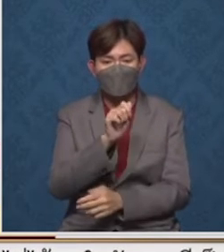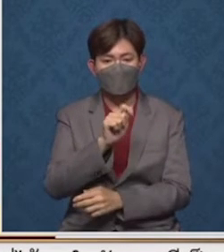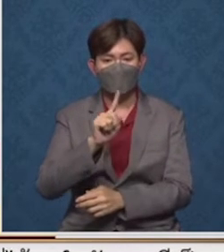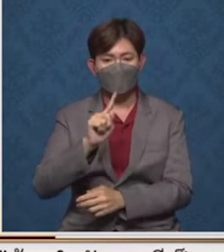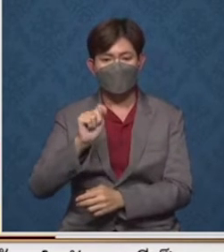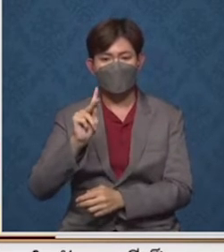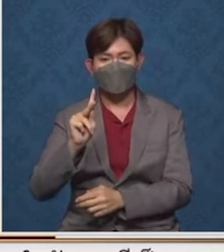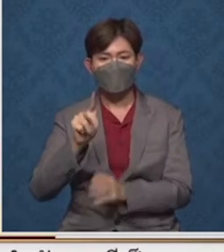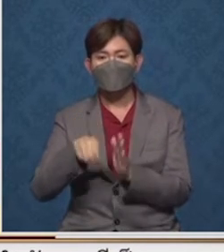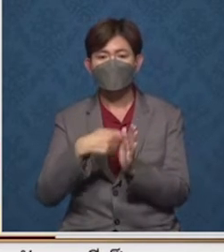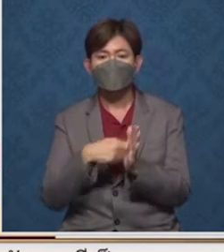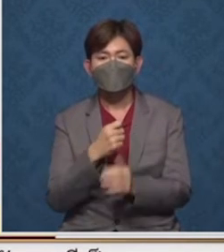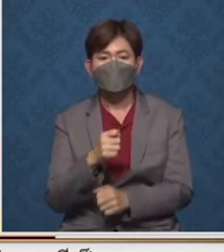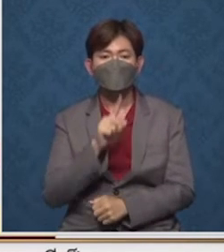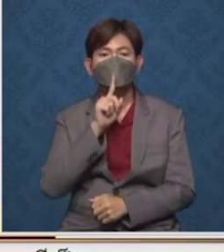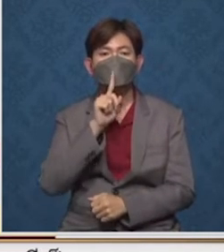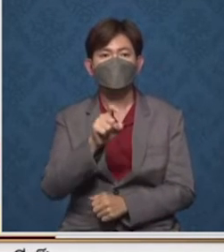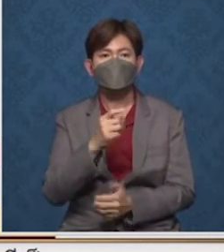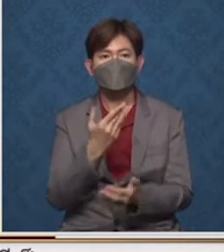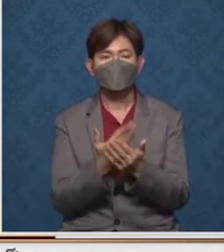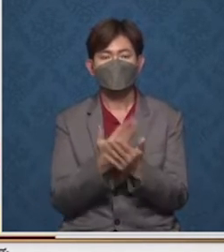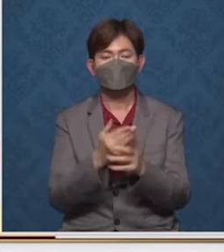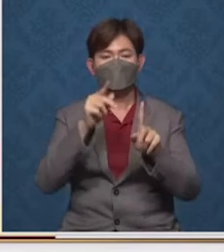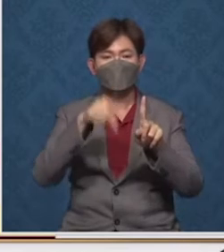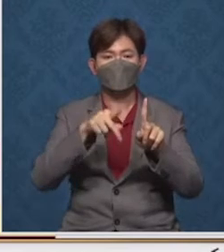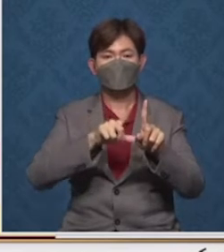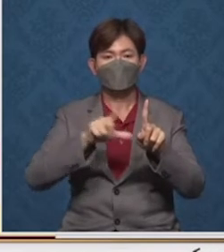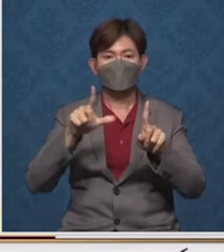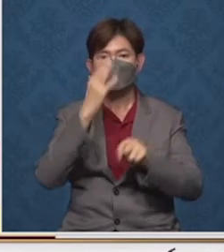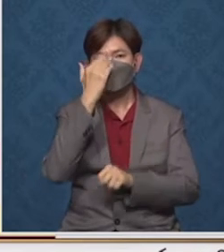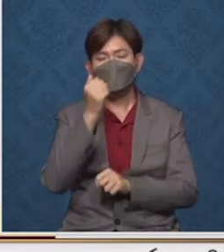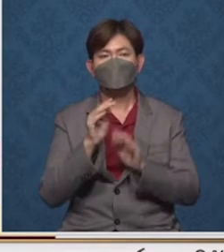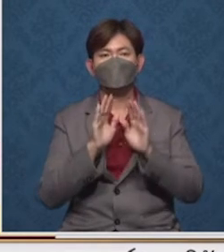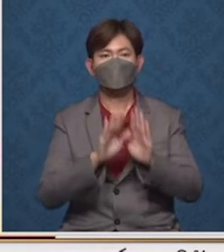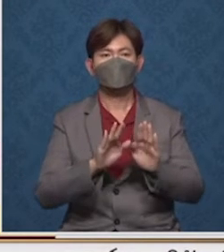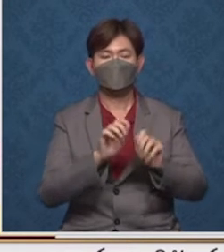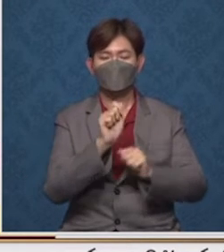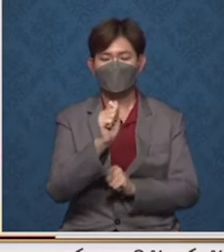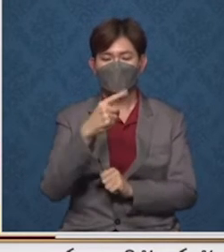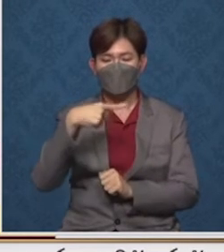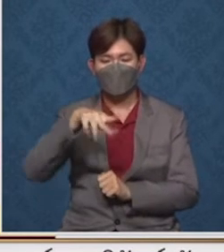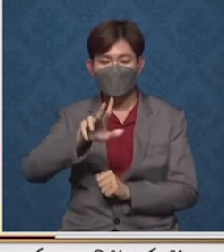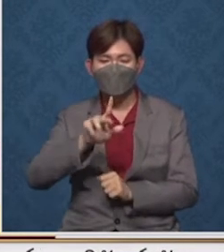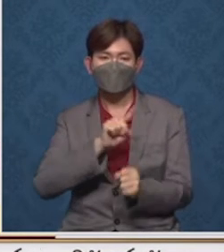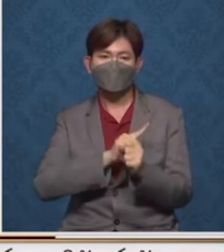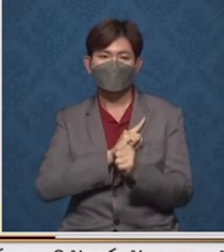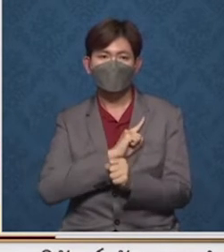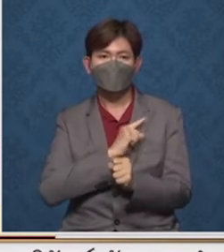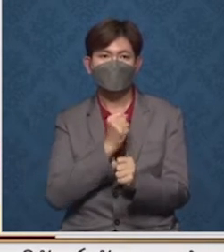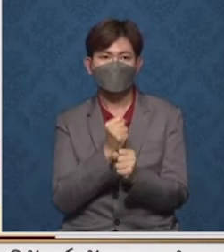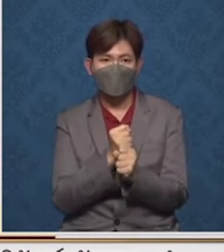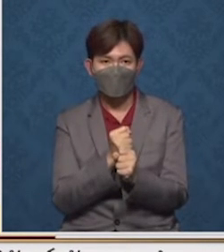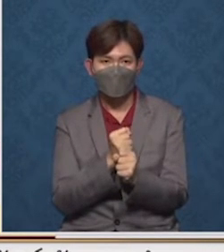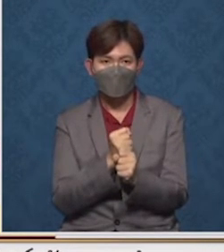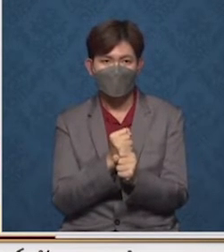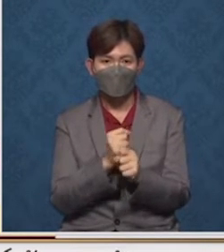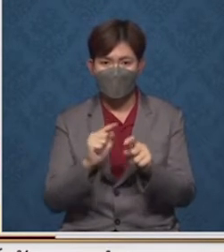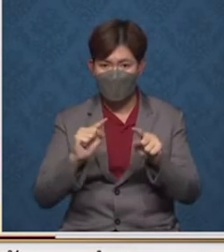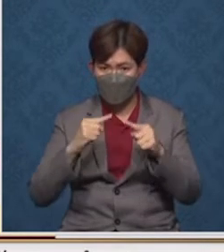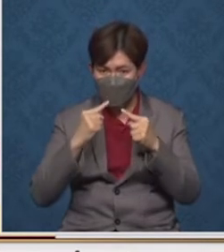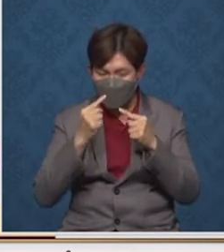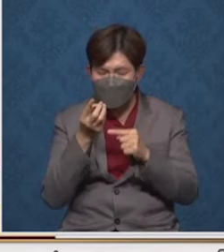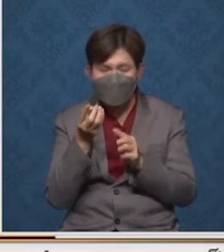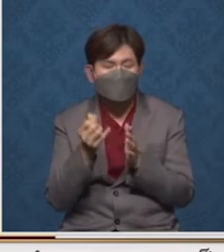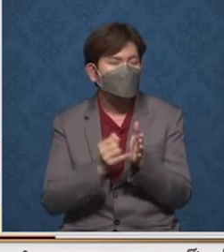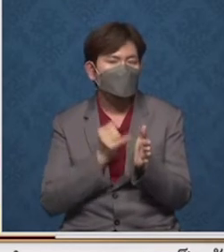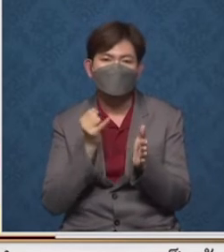ผมถามหน่อยเงินพันล้านเนี้ยทำไมเอาไปฝากให้องค์การคำตอบได้นิดเดียวครับ